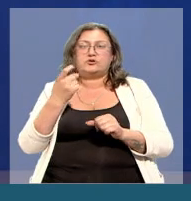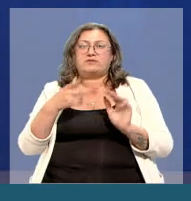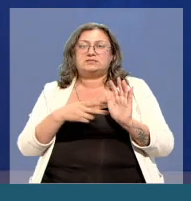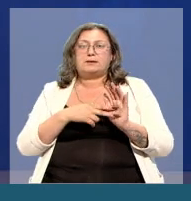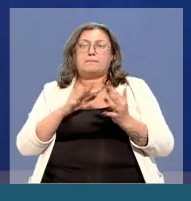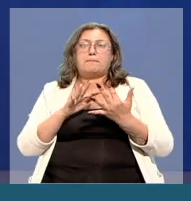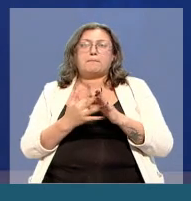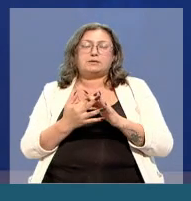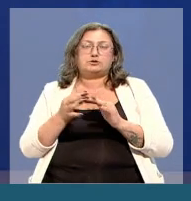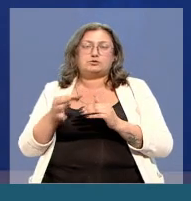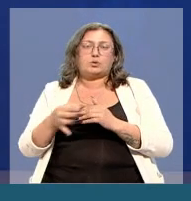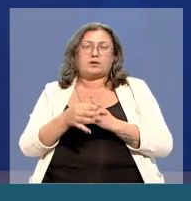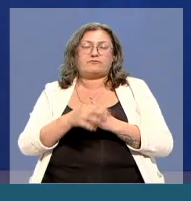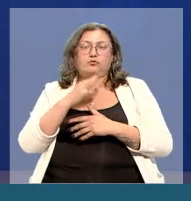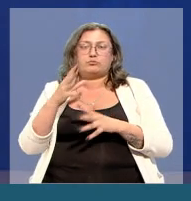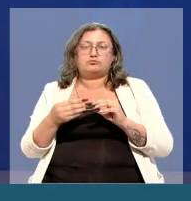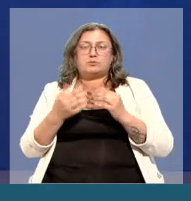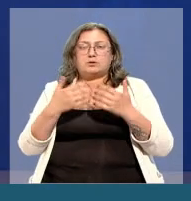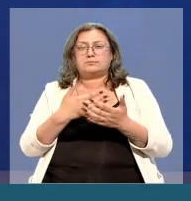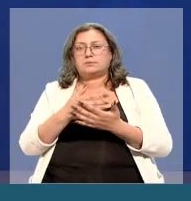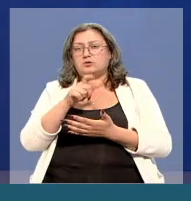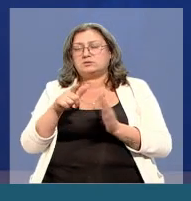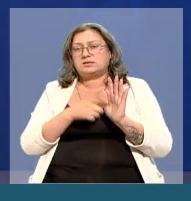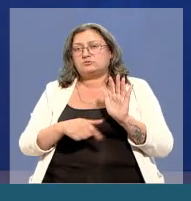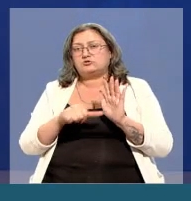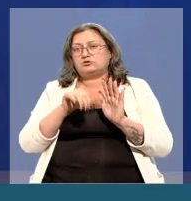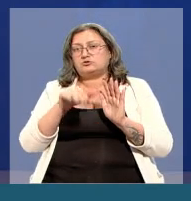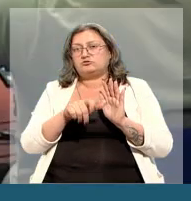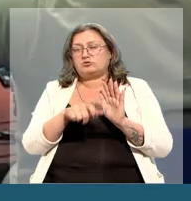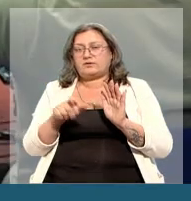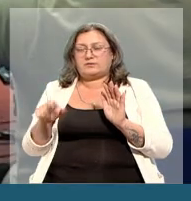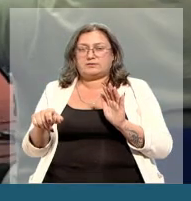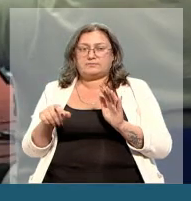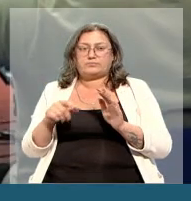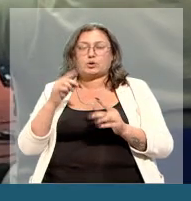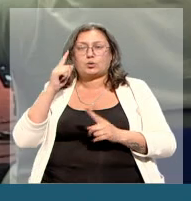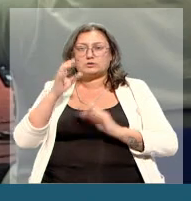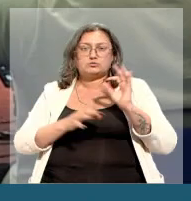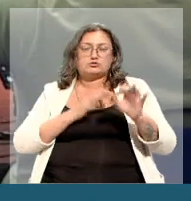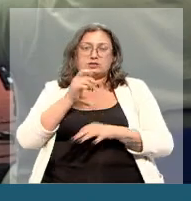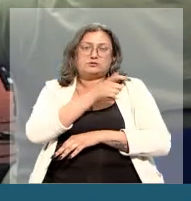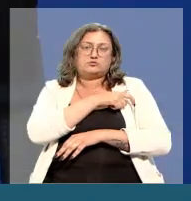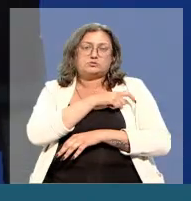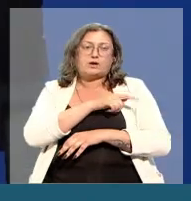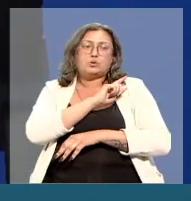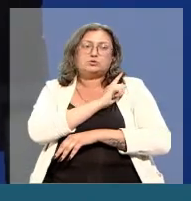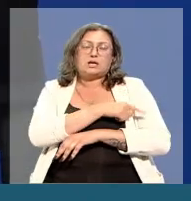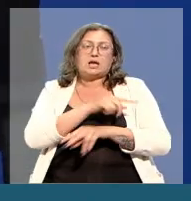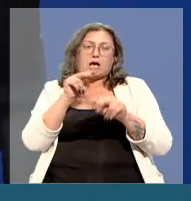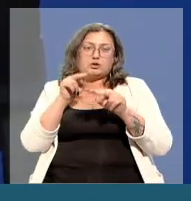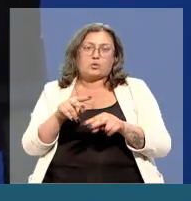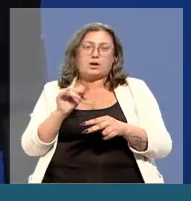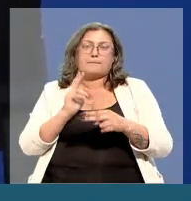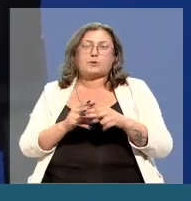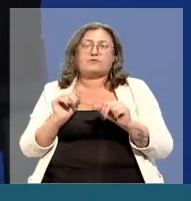127 населенных пунктов с общей численностью населения 76 тысяч человек. Круглосуточное дежурство, усиленный контроль